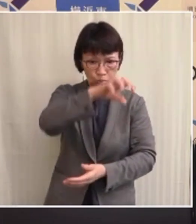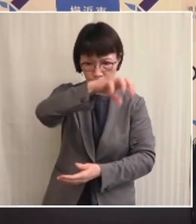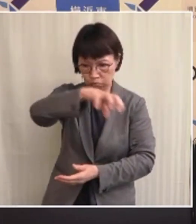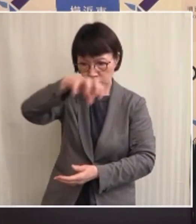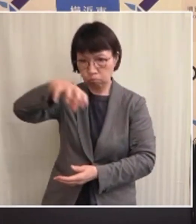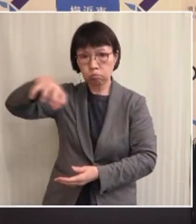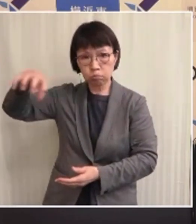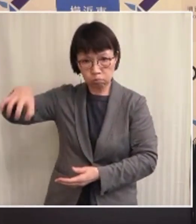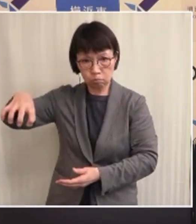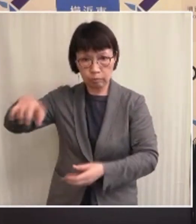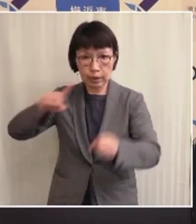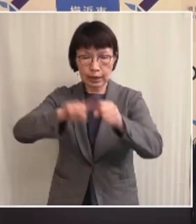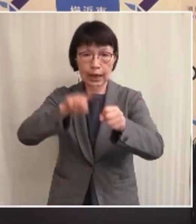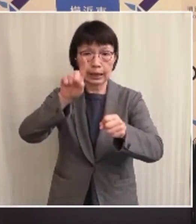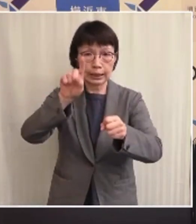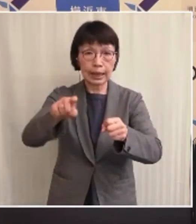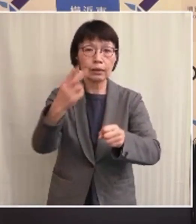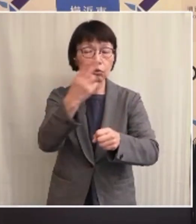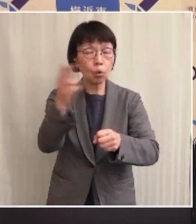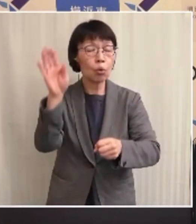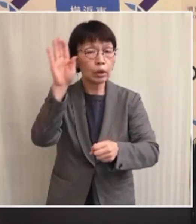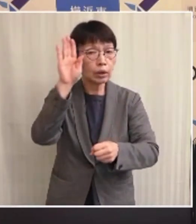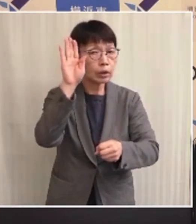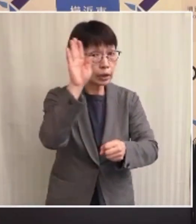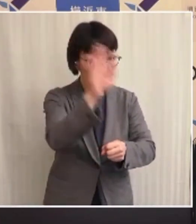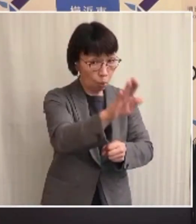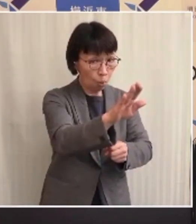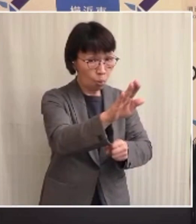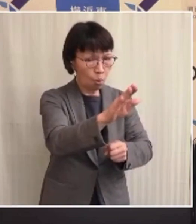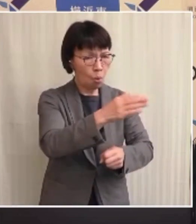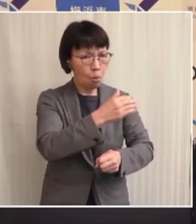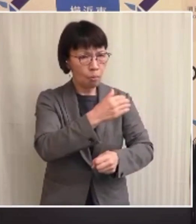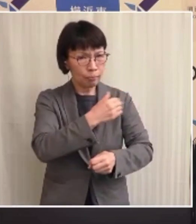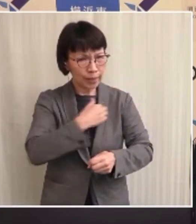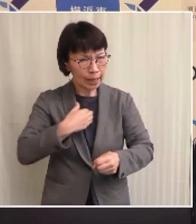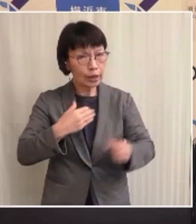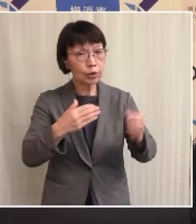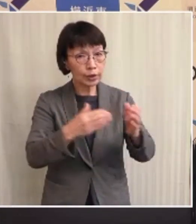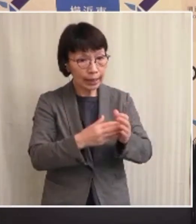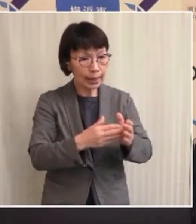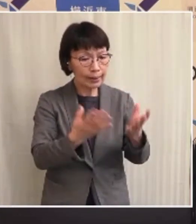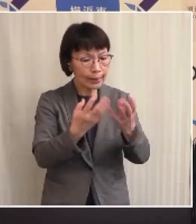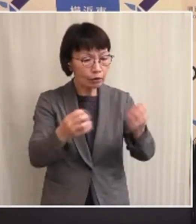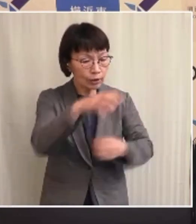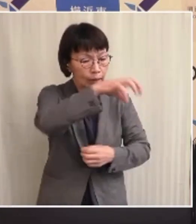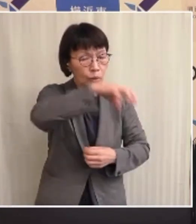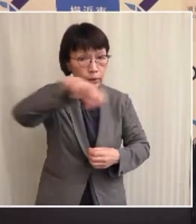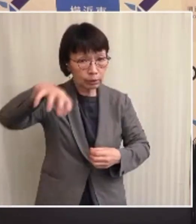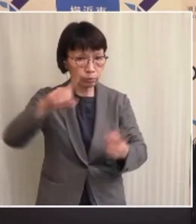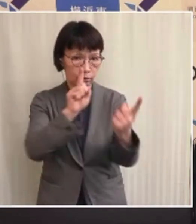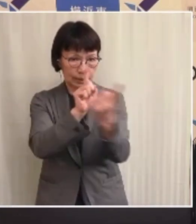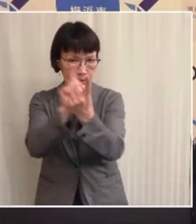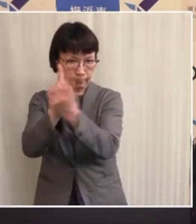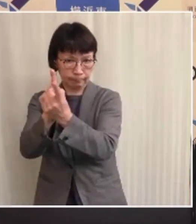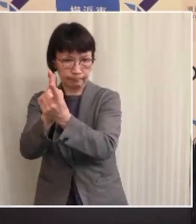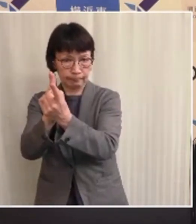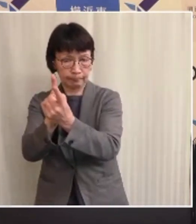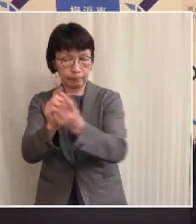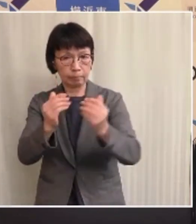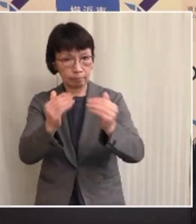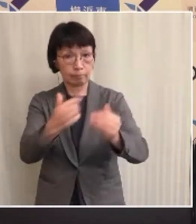れども来年度以降できる限りですね、多くの地区に対する対策を進めていきたいというふうに考えております